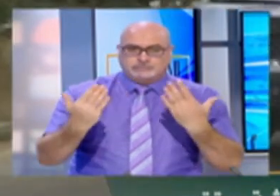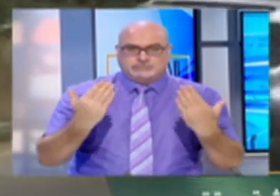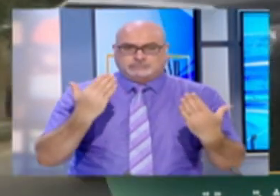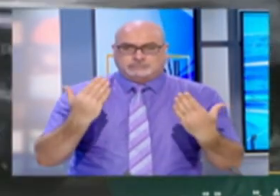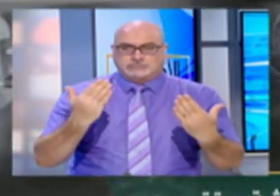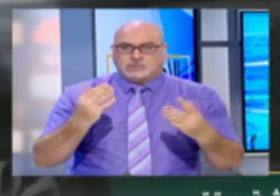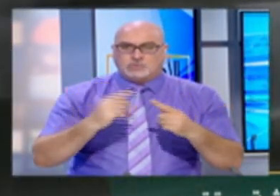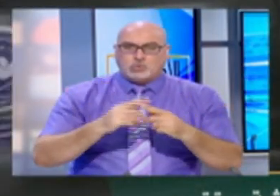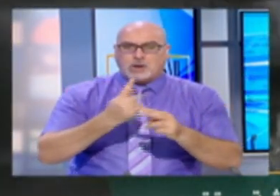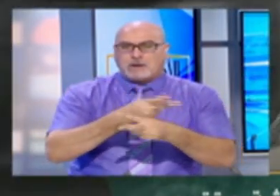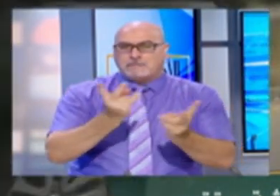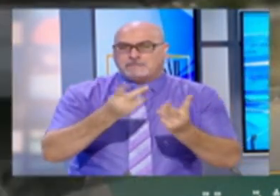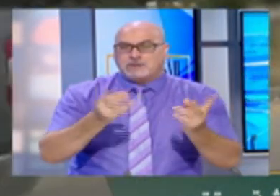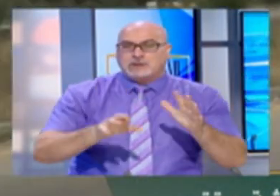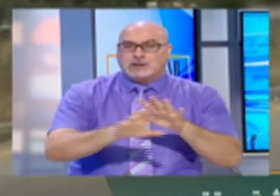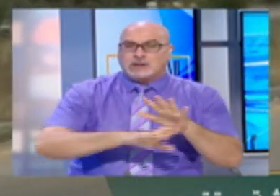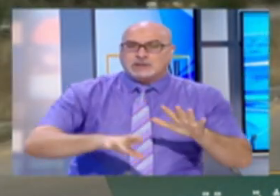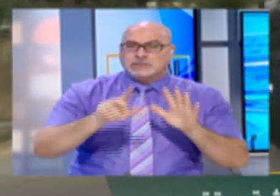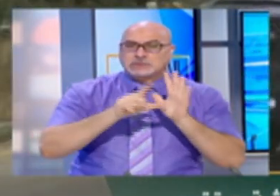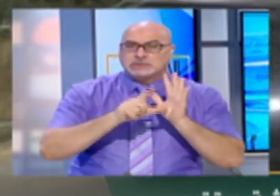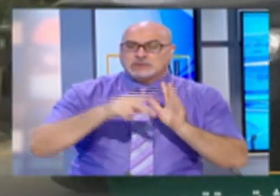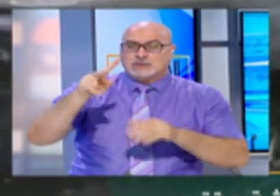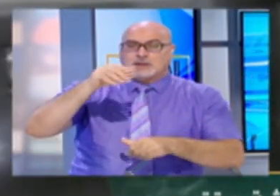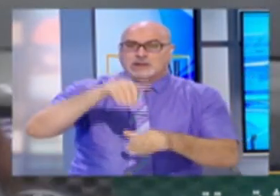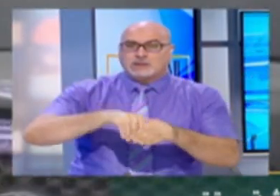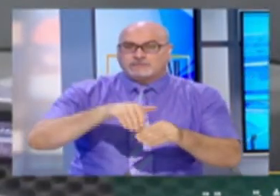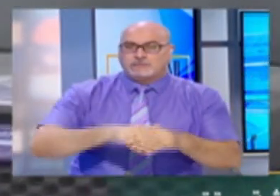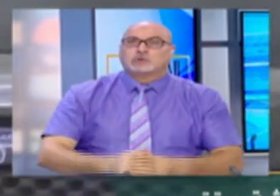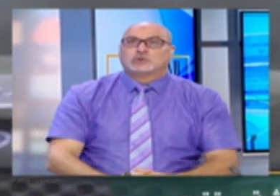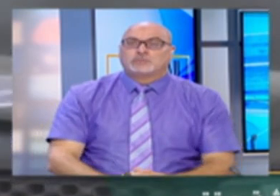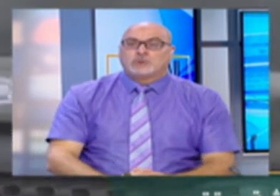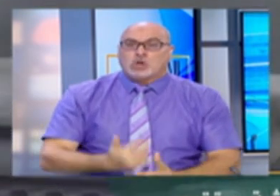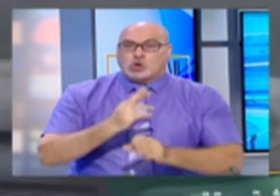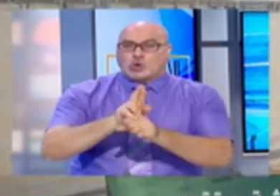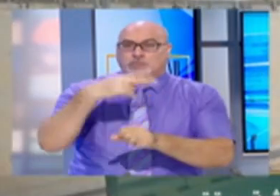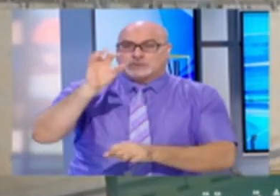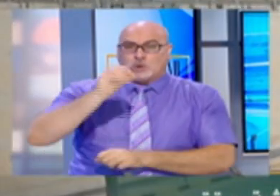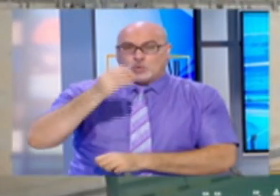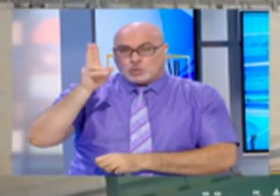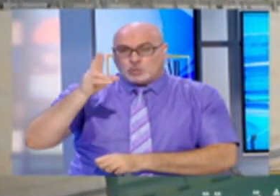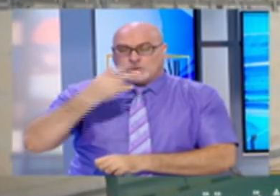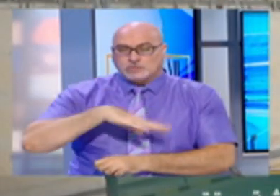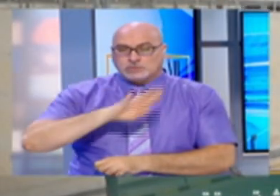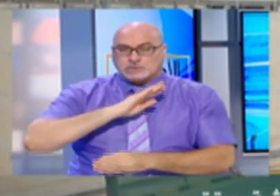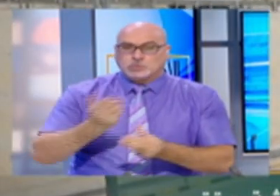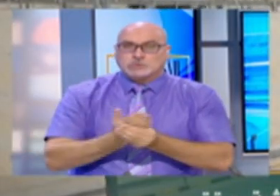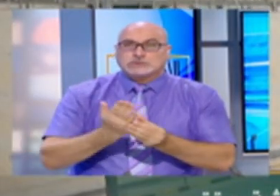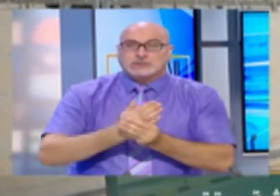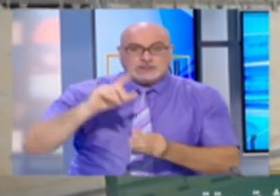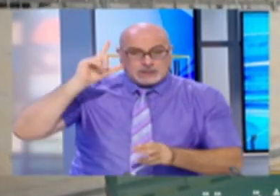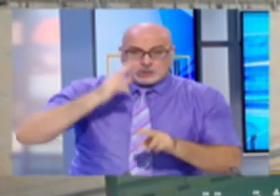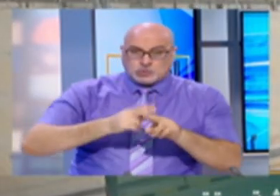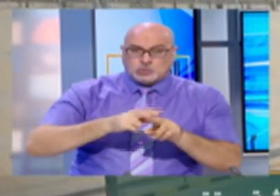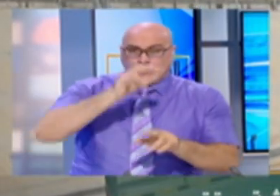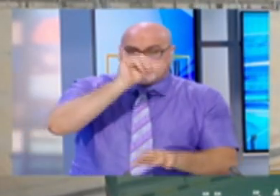تباينات في الرؤى حول القاعدة الدستورية للانتخابات، وكان المبعوث الأممي إلى ليبيا يان